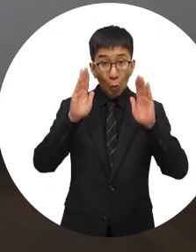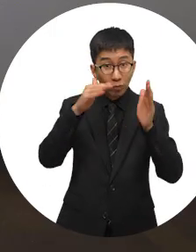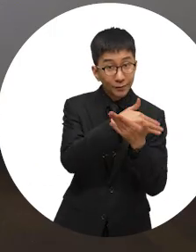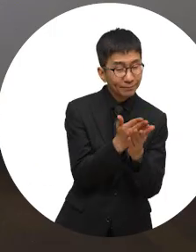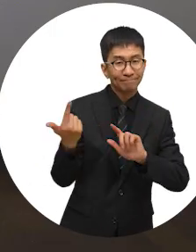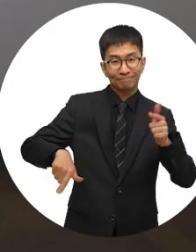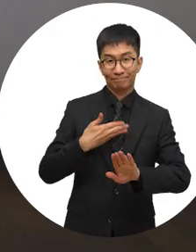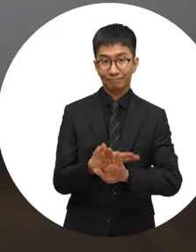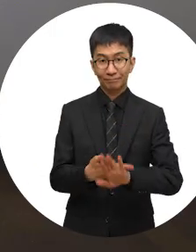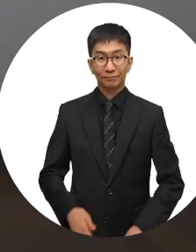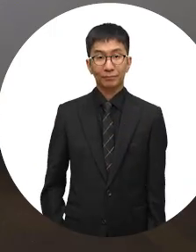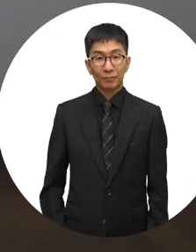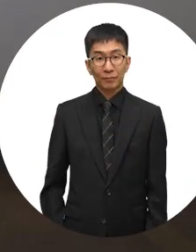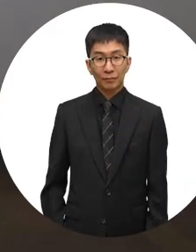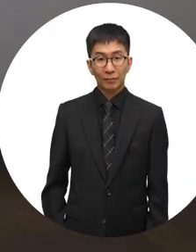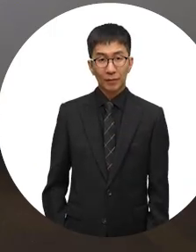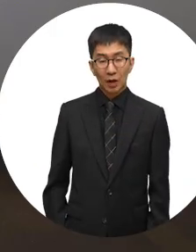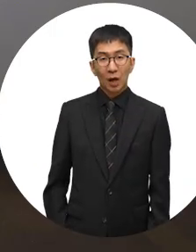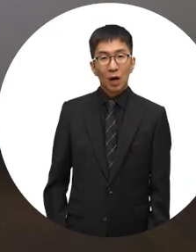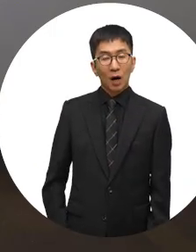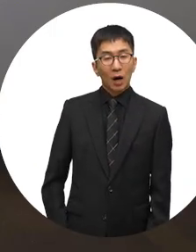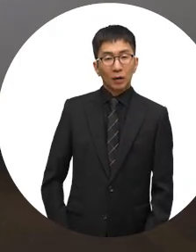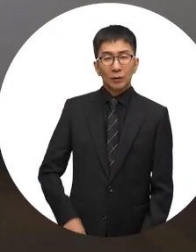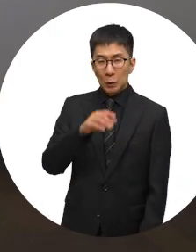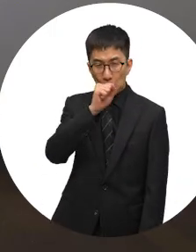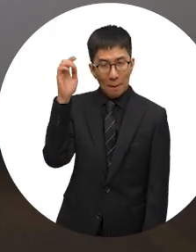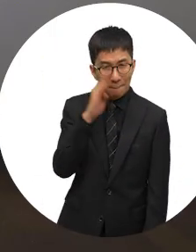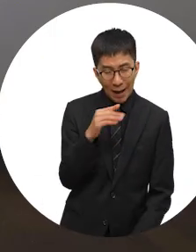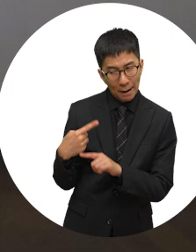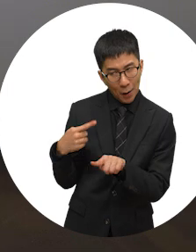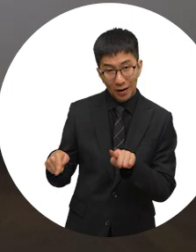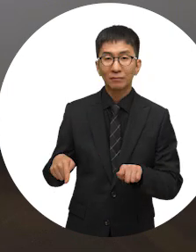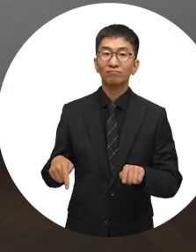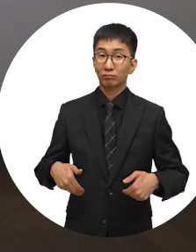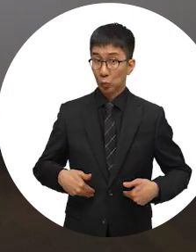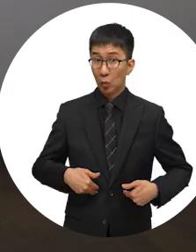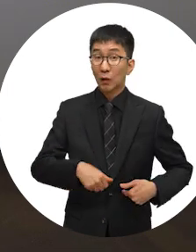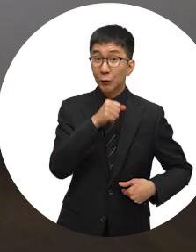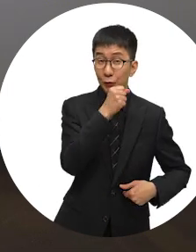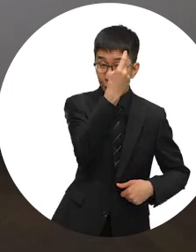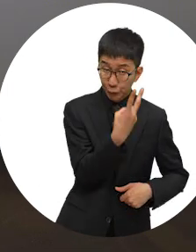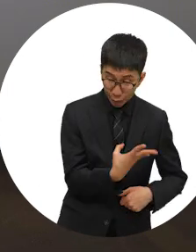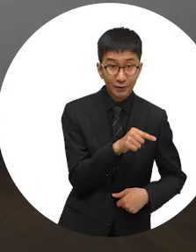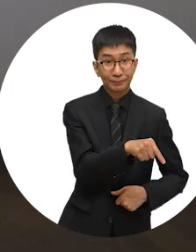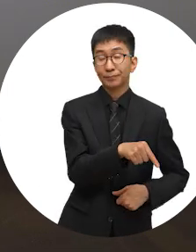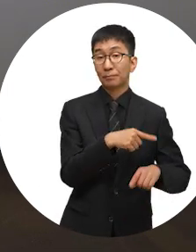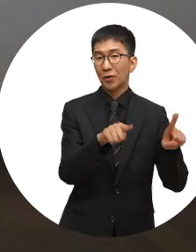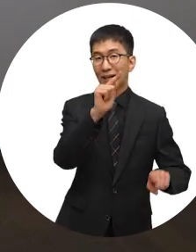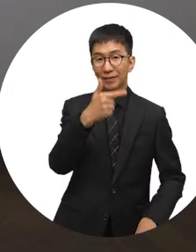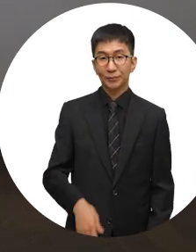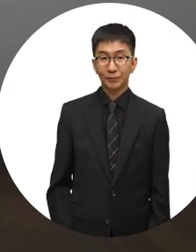종합전형은 교과전형과 달리 정성적이고 종합적인 평가 방식입니다. 점수로 단순히 순위를 매기는 정량평가가